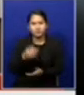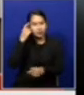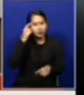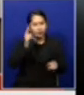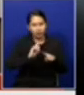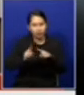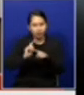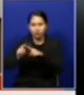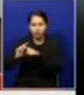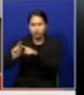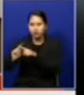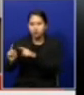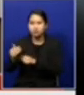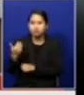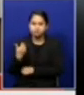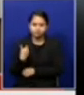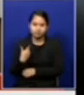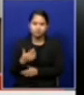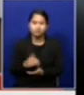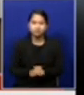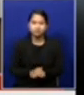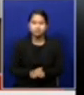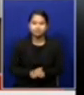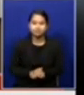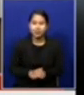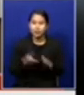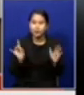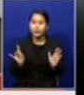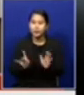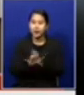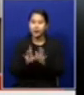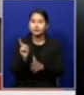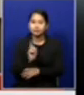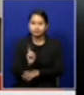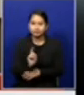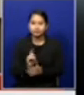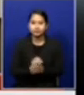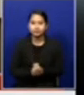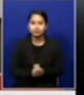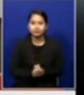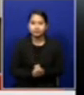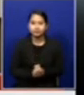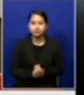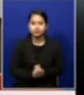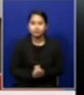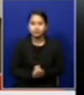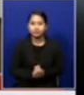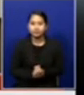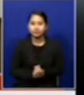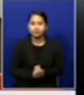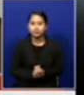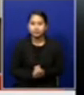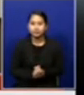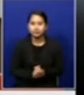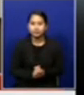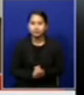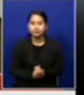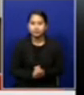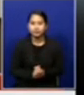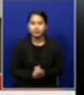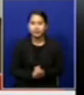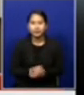าท้ายที่สุดครับท่านประธานที่เคารพครับพอท่านนอนคิดไปคิดม